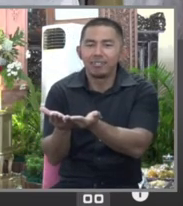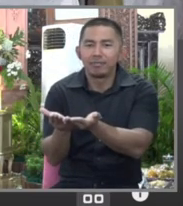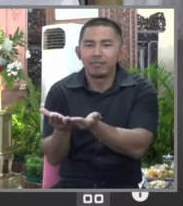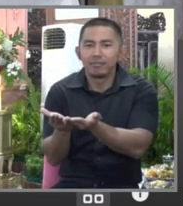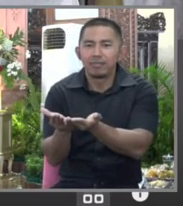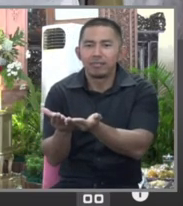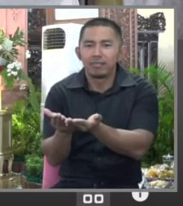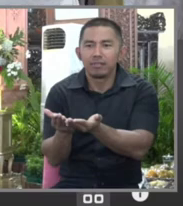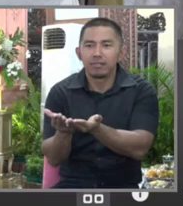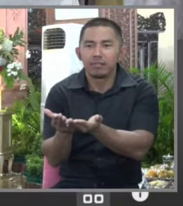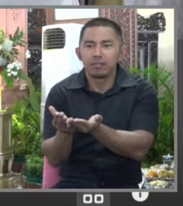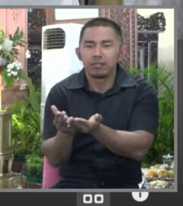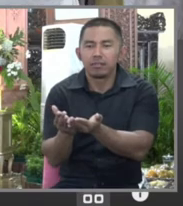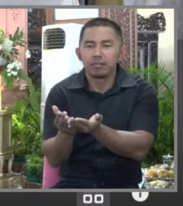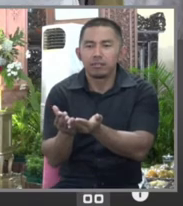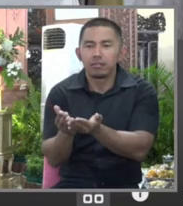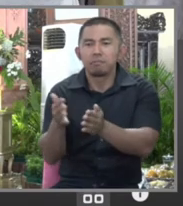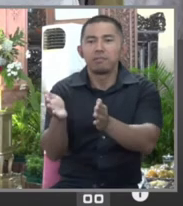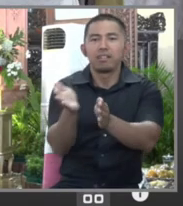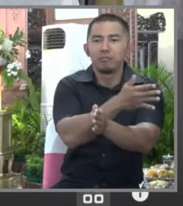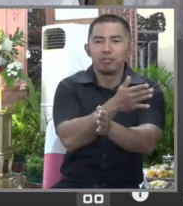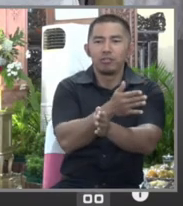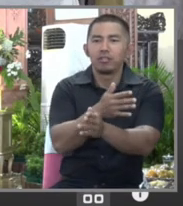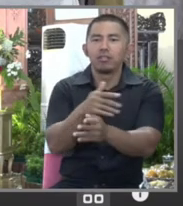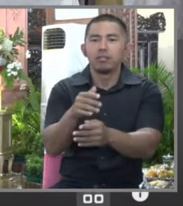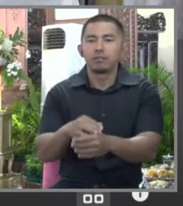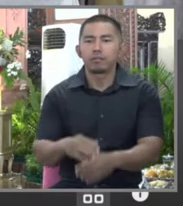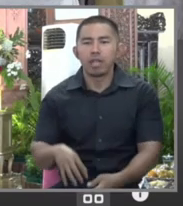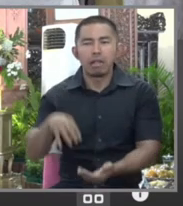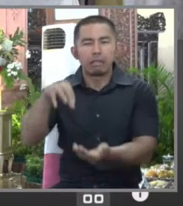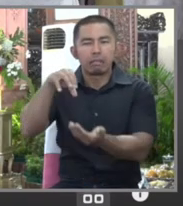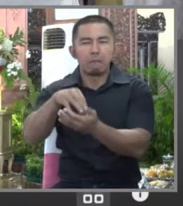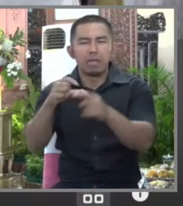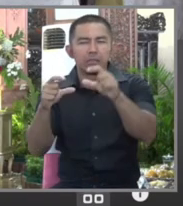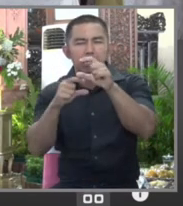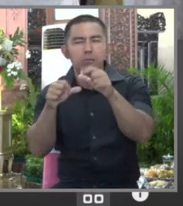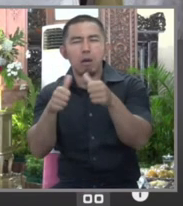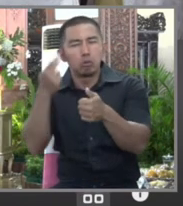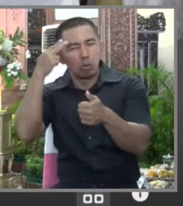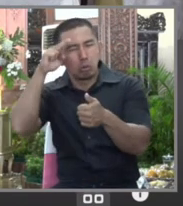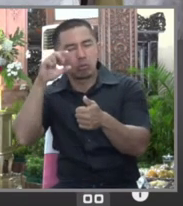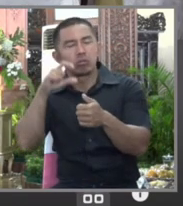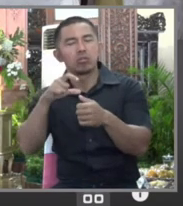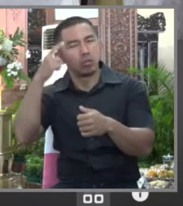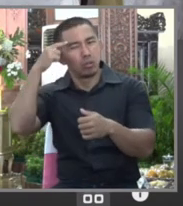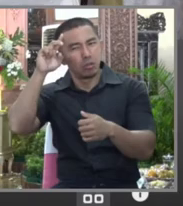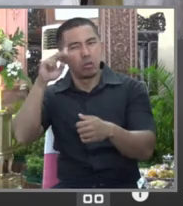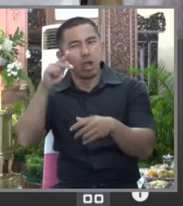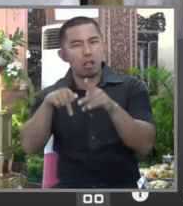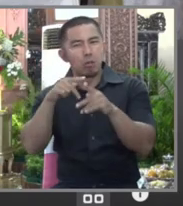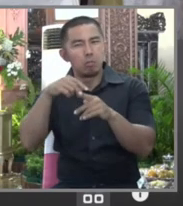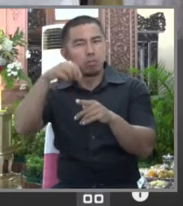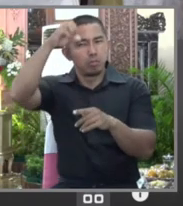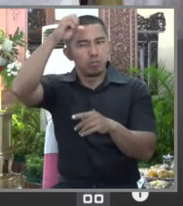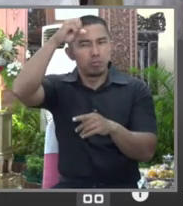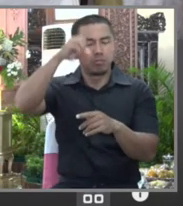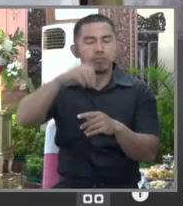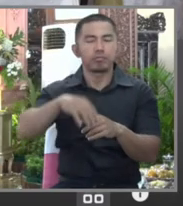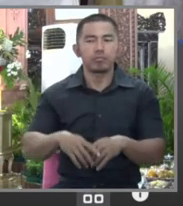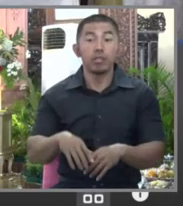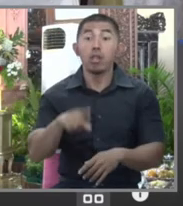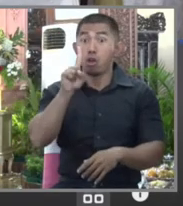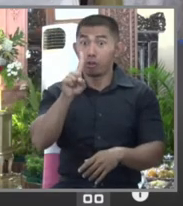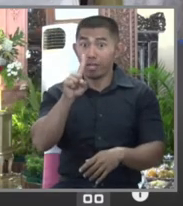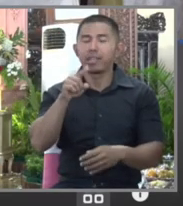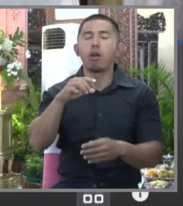timur karena itu sangat G strategis untuk Cuaca waktu musim barat dan musim Timur oke